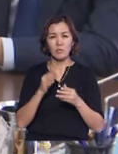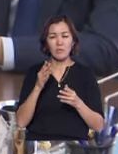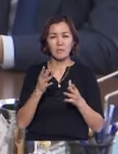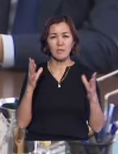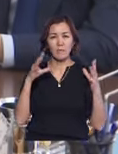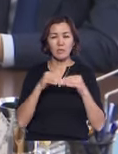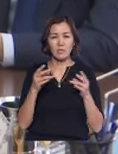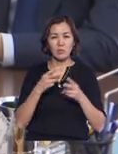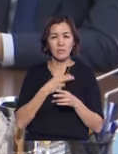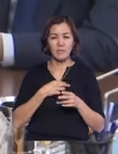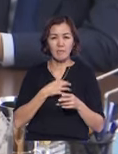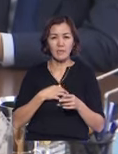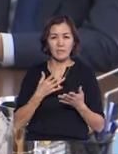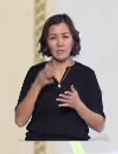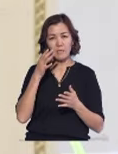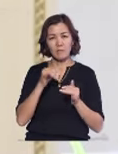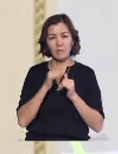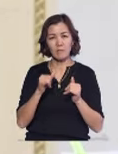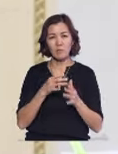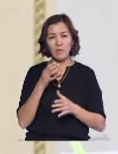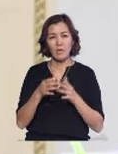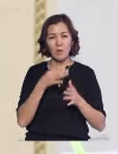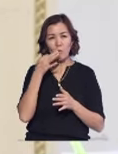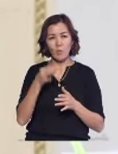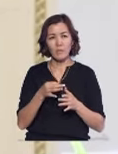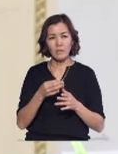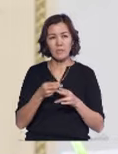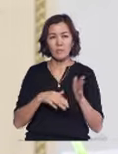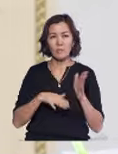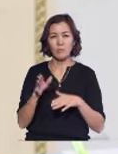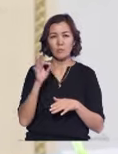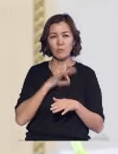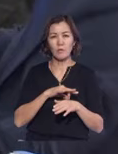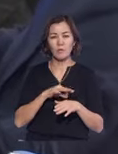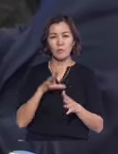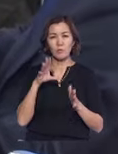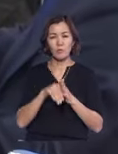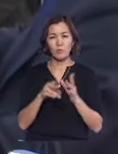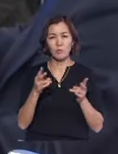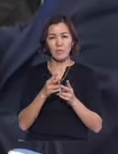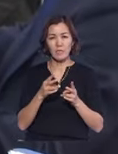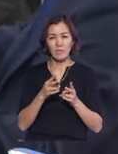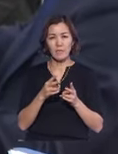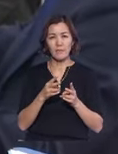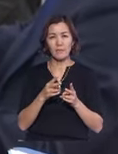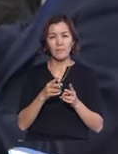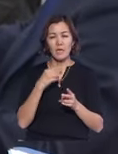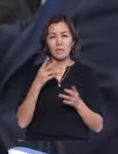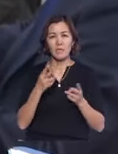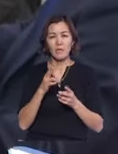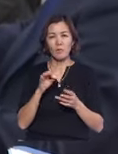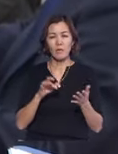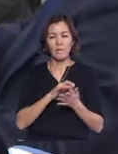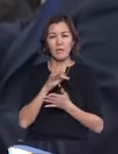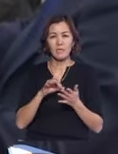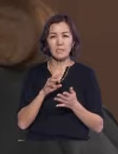аса маңызды. Ғылымды дамыту үшін әлемдік тәжірибенің ең озық үлгілерін бір арнаға тоғыстыру маңызды, дейді Асқар Жұмаділдаев. Айта кетейік,